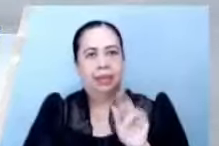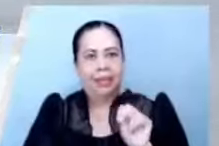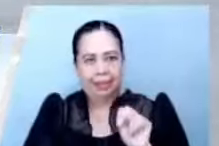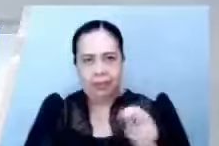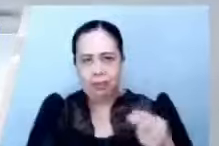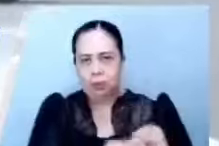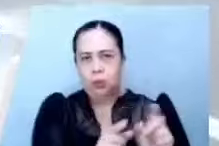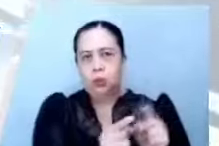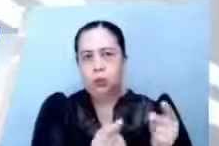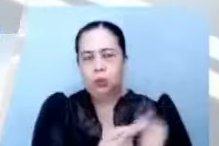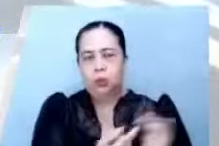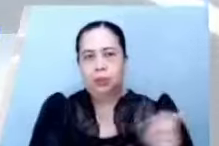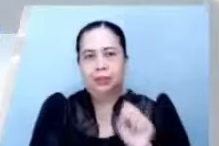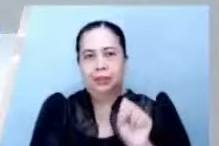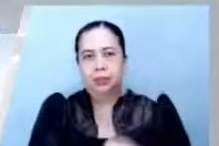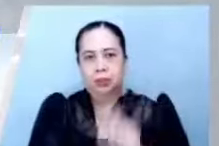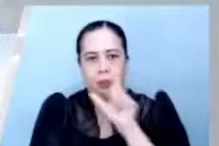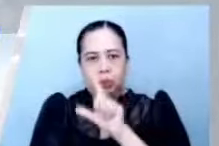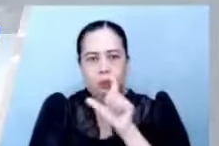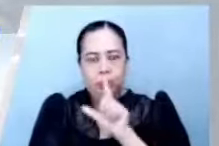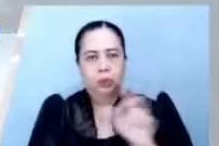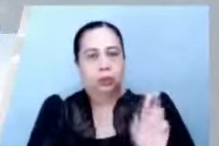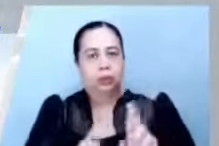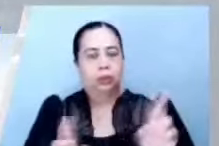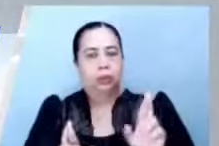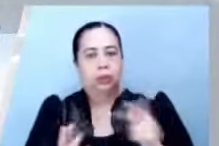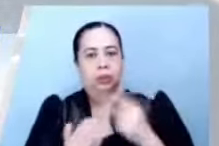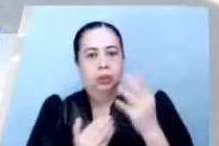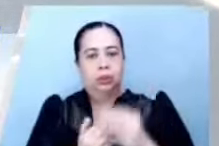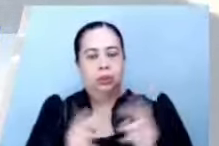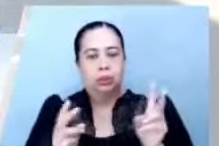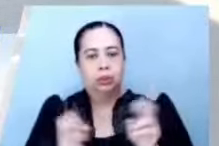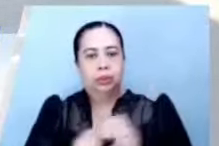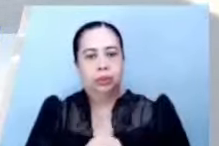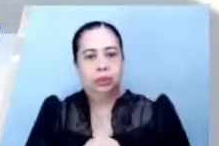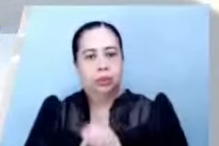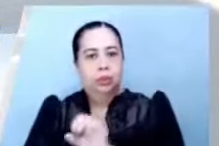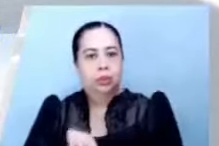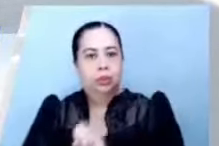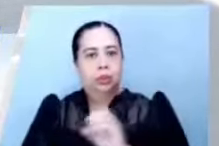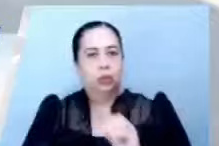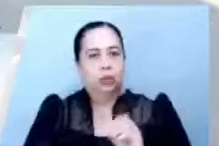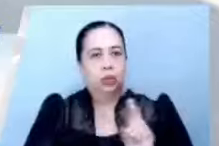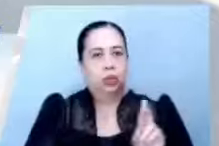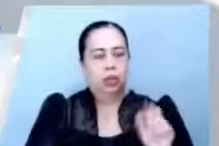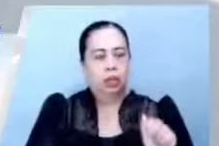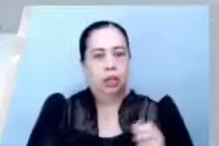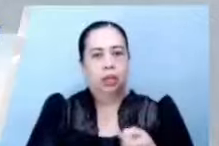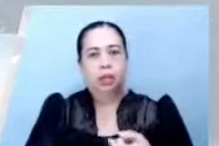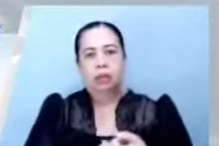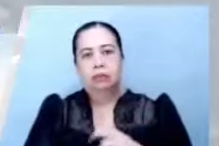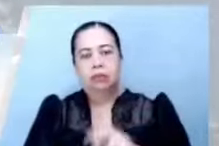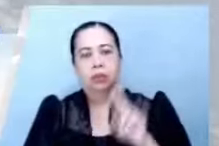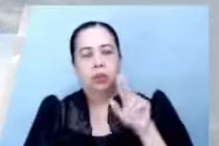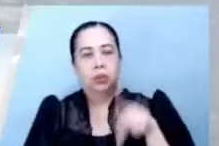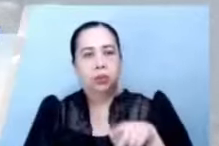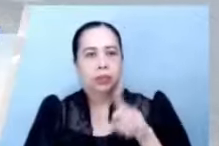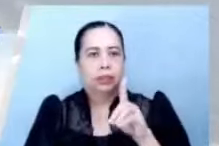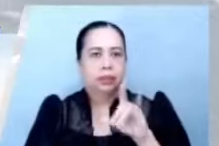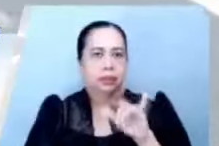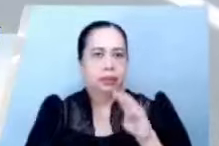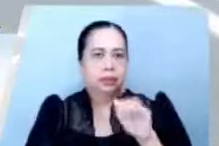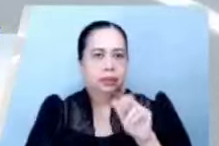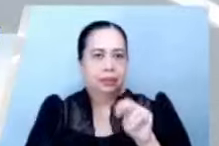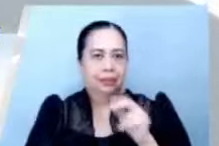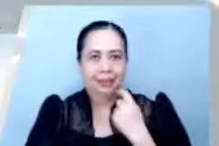nga ng kanilang programa, yung tinatawag nila na SORA. Sila'y galing po sa UP Diliman kanina at dumiretso